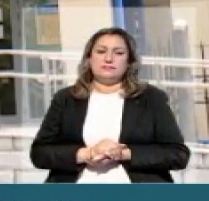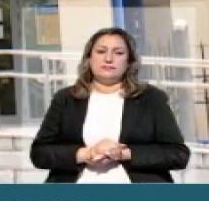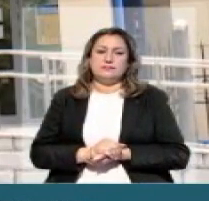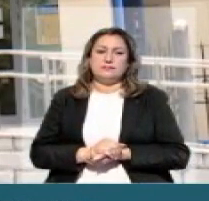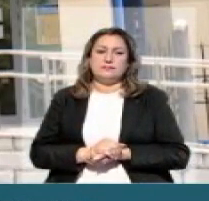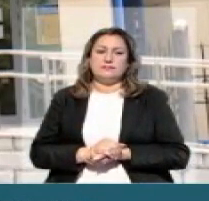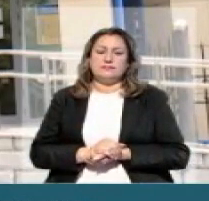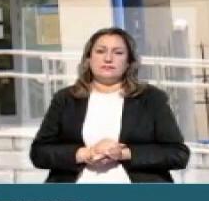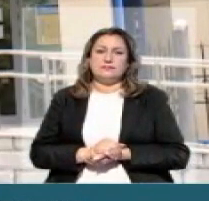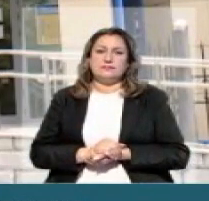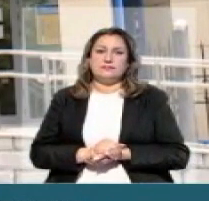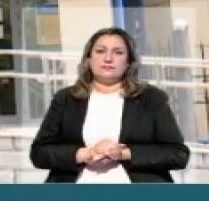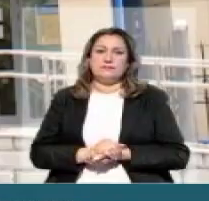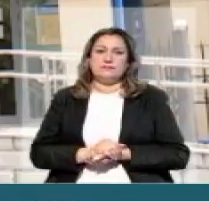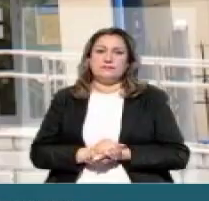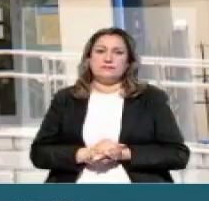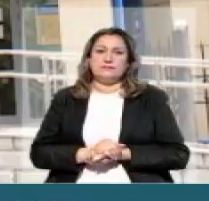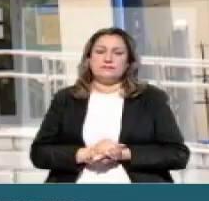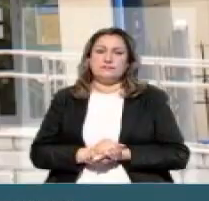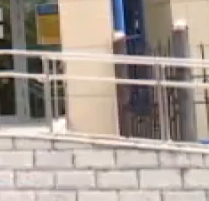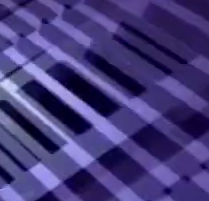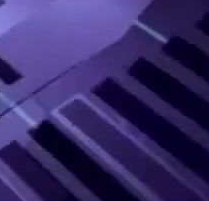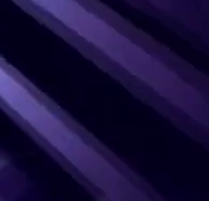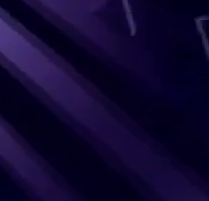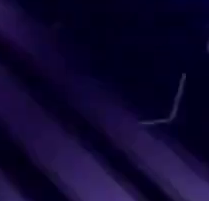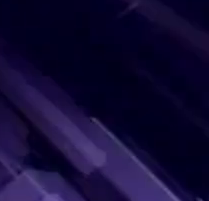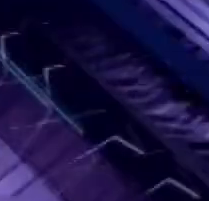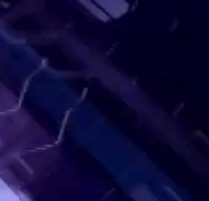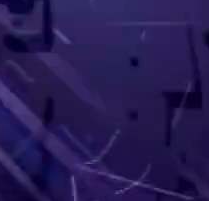Айгерім Тулепова, Олжас Есенжігітов, Қостанай телеарнасы.